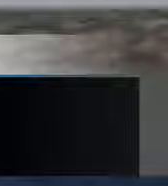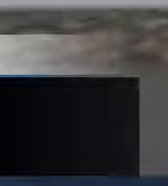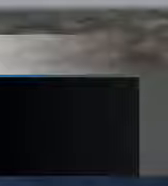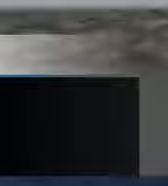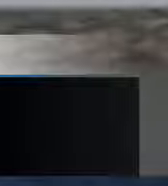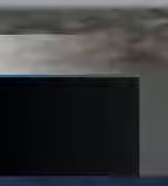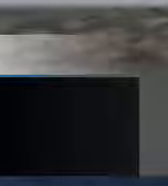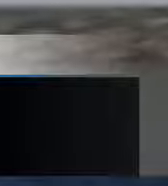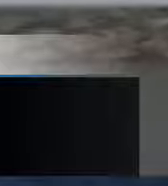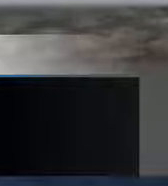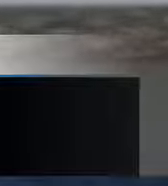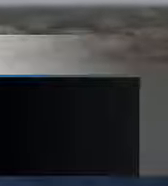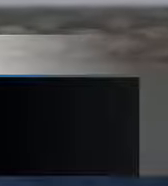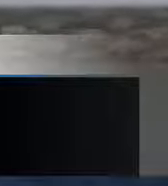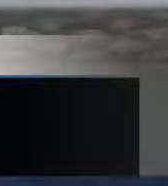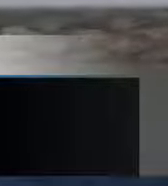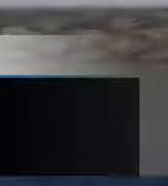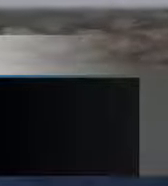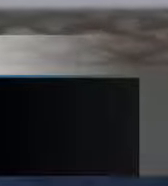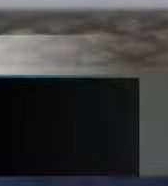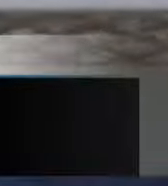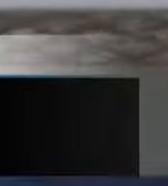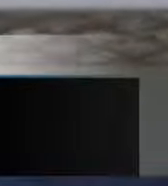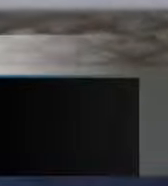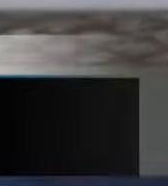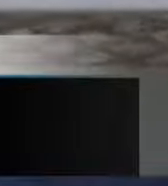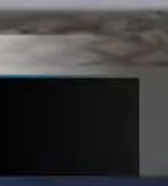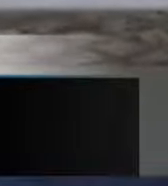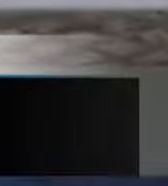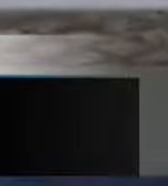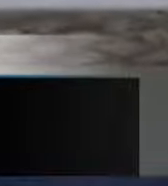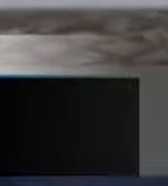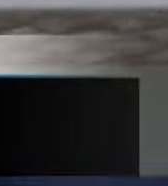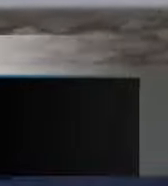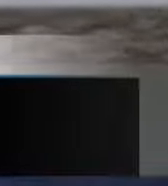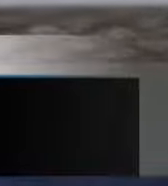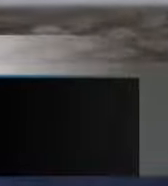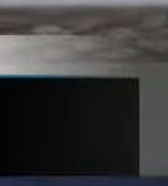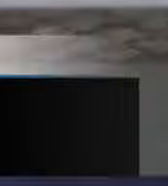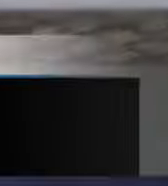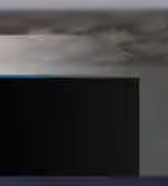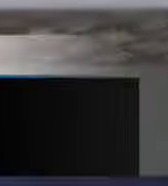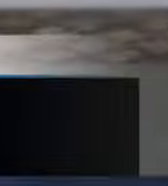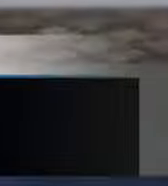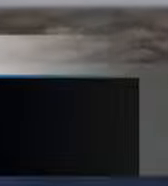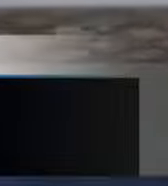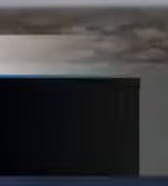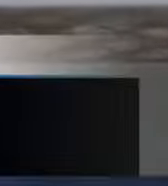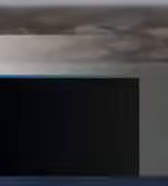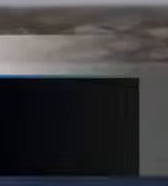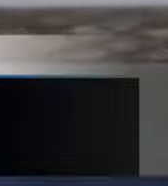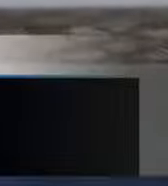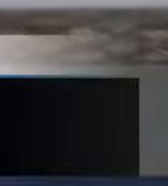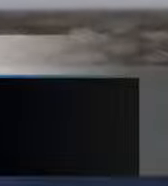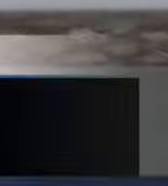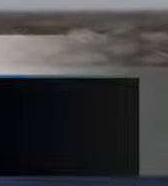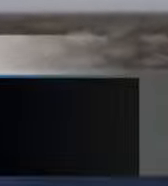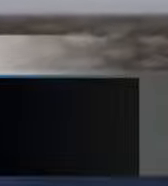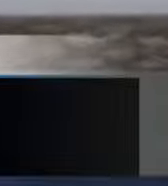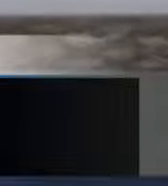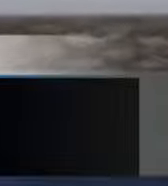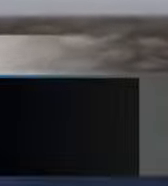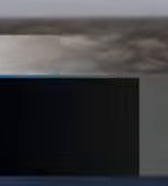저는 국민의힘이 국민들께 드리는 연하장의 그림으로 목련 그림을 골랐습니다. 우리가 봄이